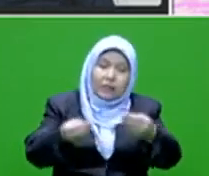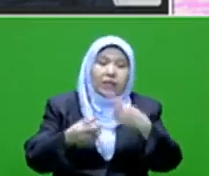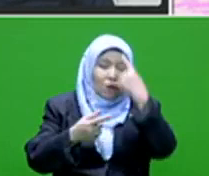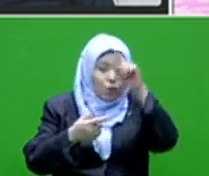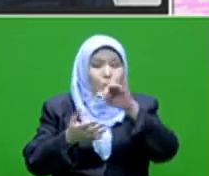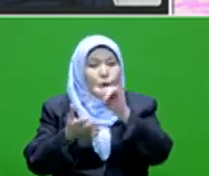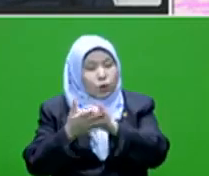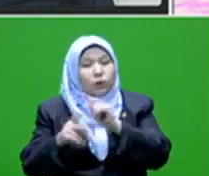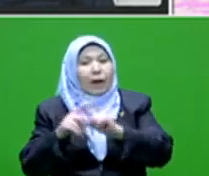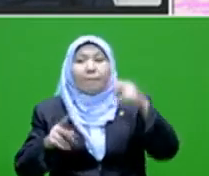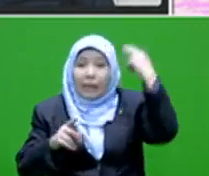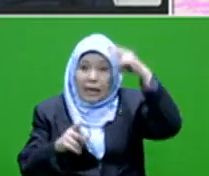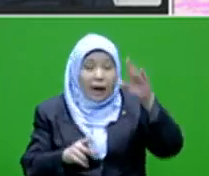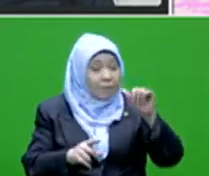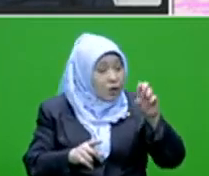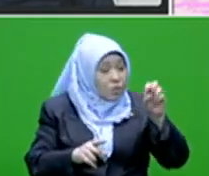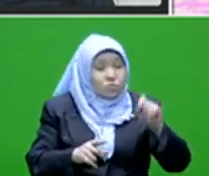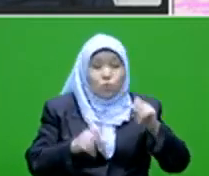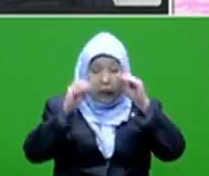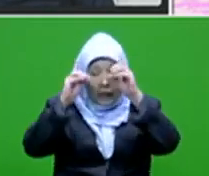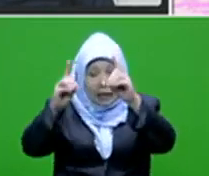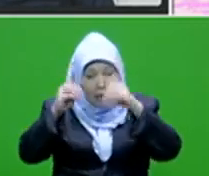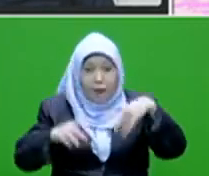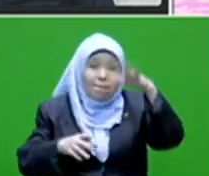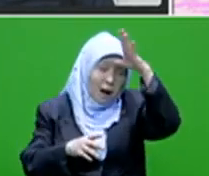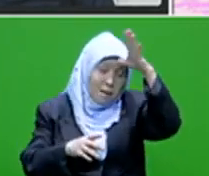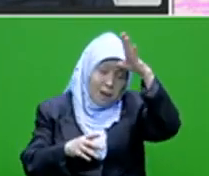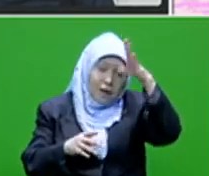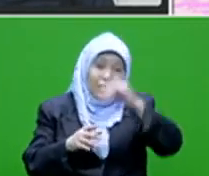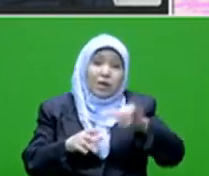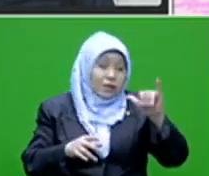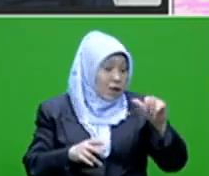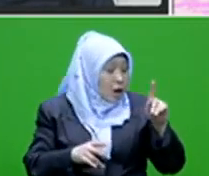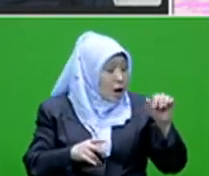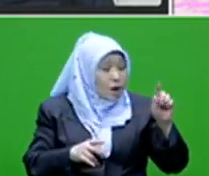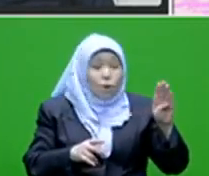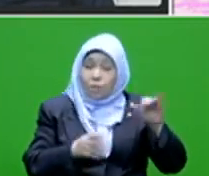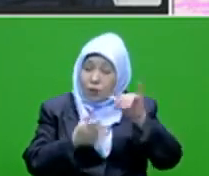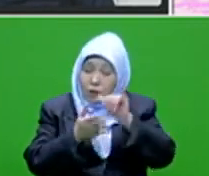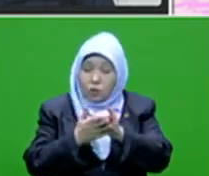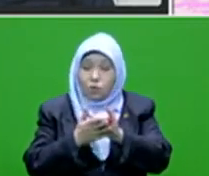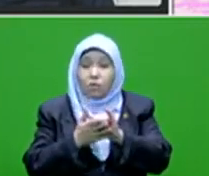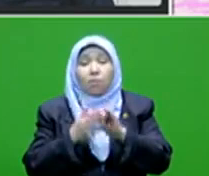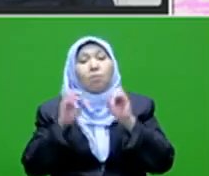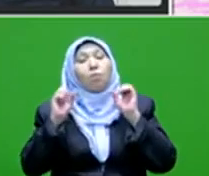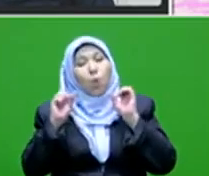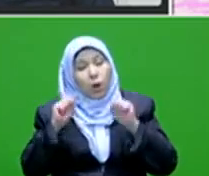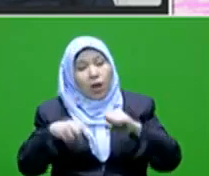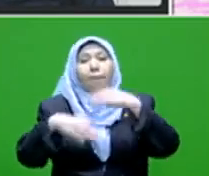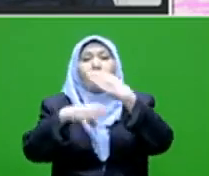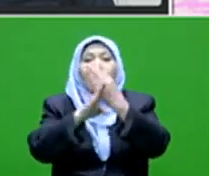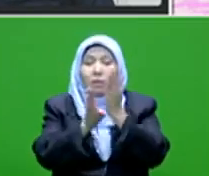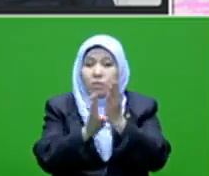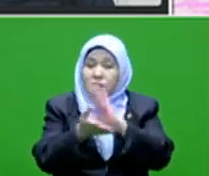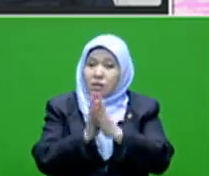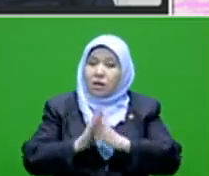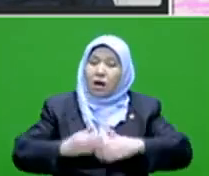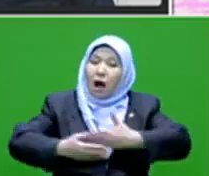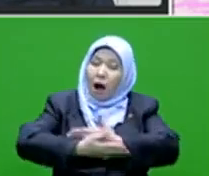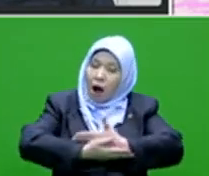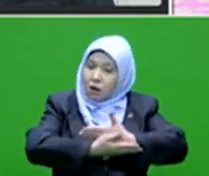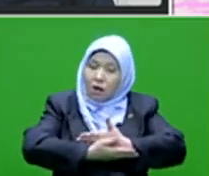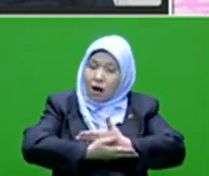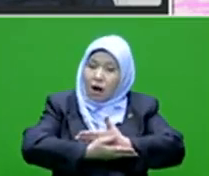Tapi Nabi Yusuf hasil didikan ayah dia yang kata inni ashku basi wa huzni ilallah tu boleh bentuk jadi seorang anak yang kata